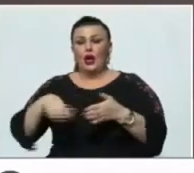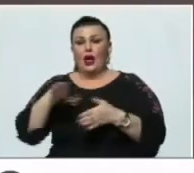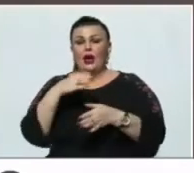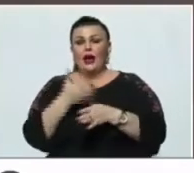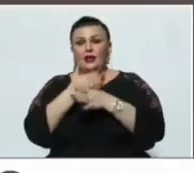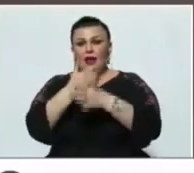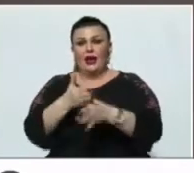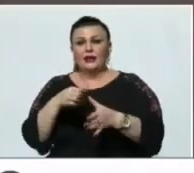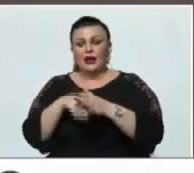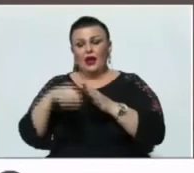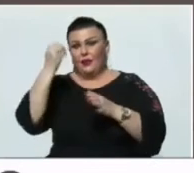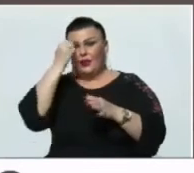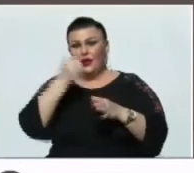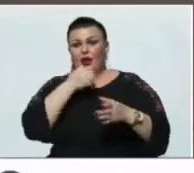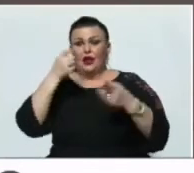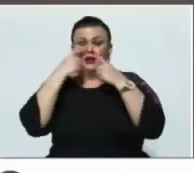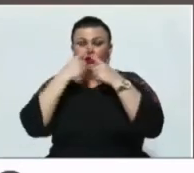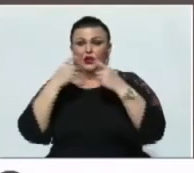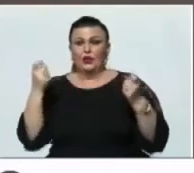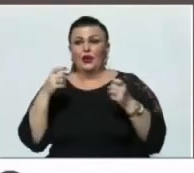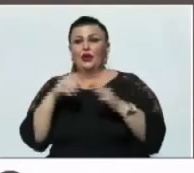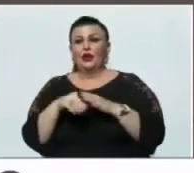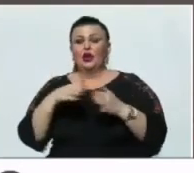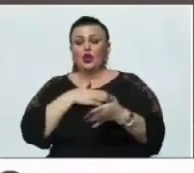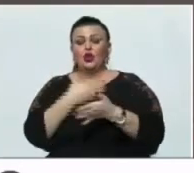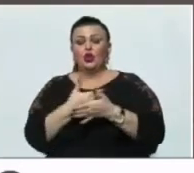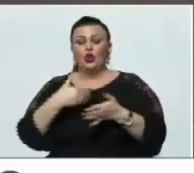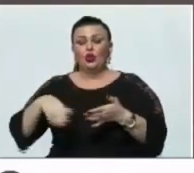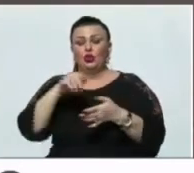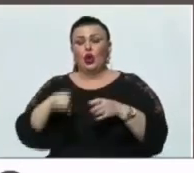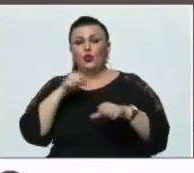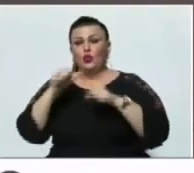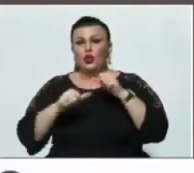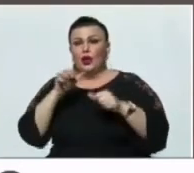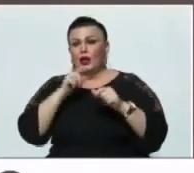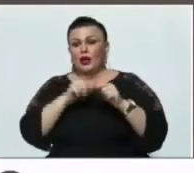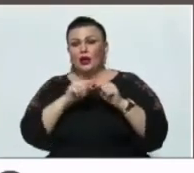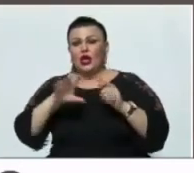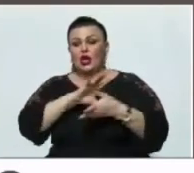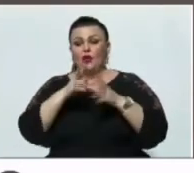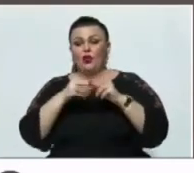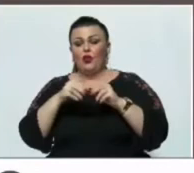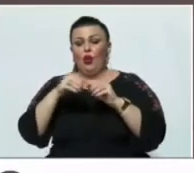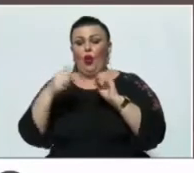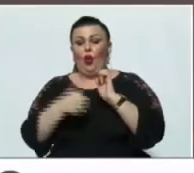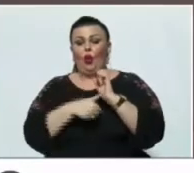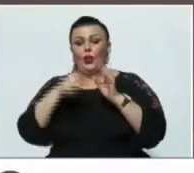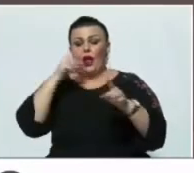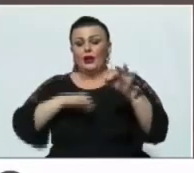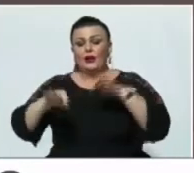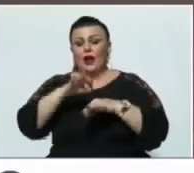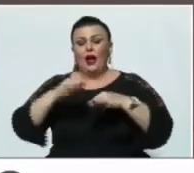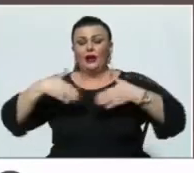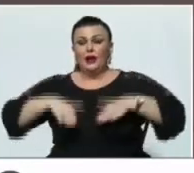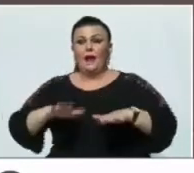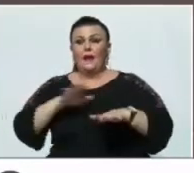üçün minnətdarlığımızı bildiririk. Könüllülər bu il ərzində ümumi olaraq 16 layihə həyata keçirmişdi.